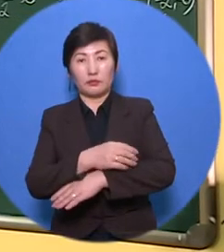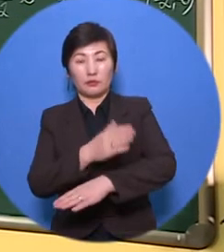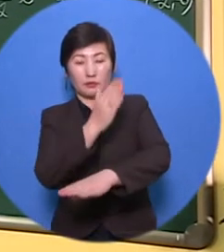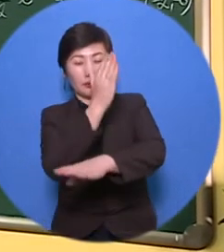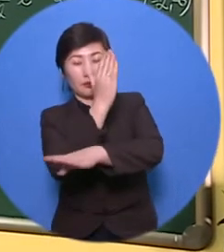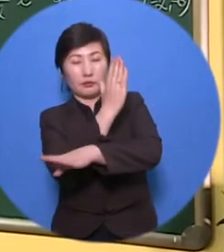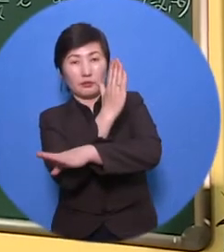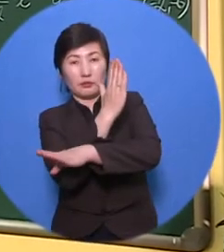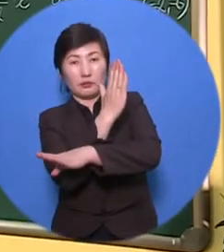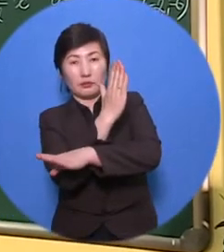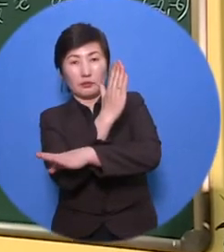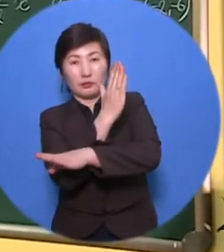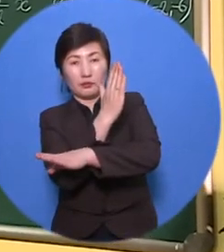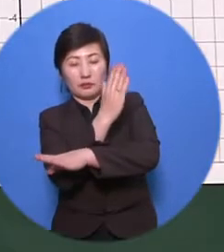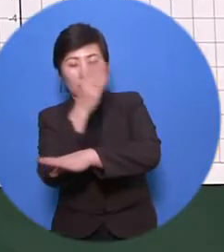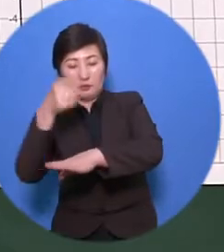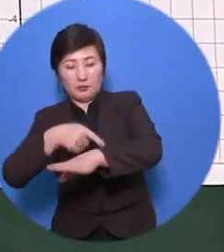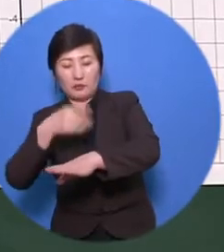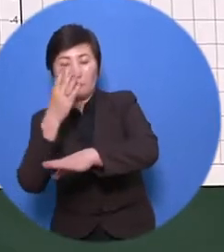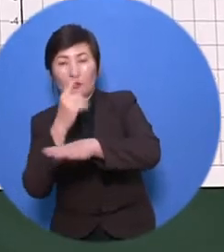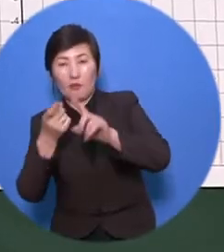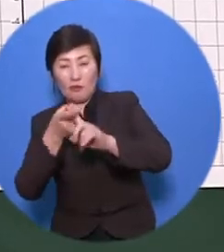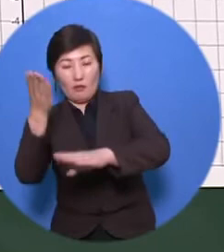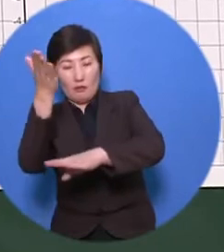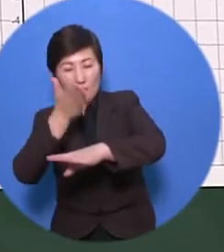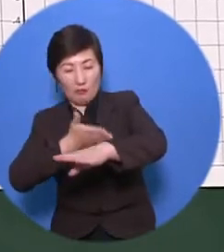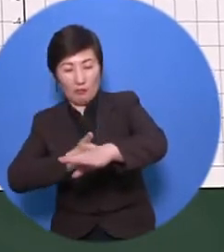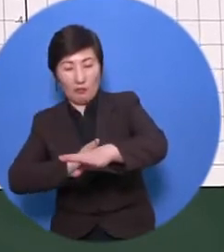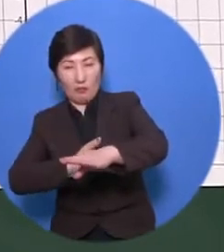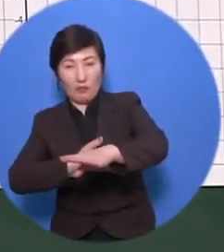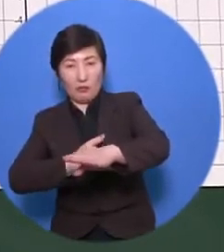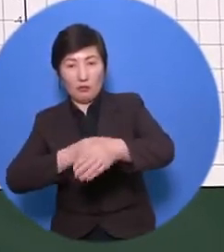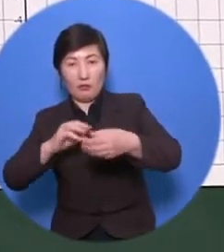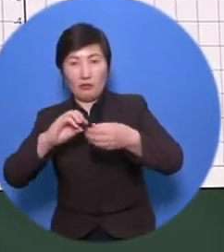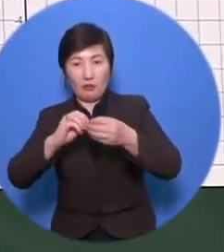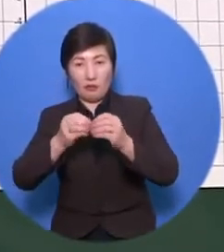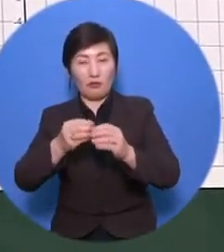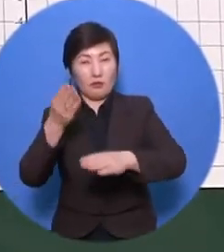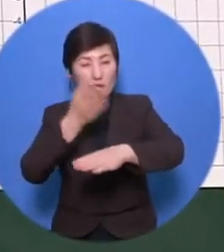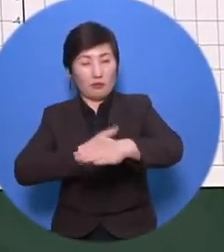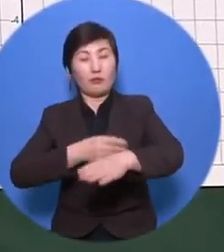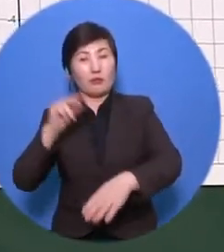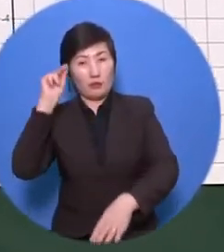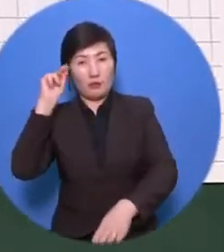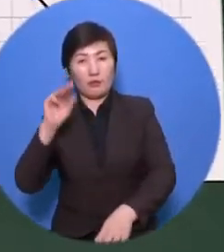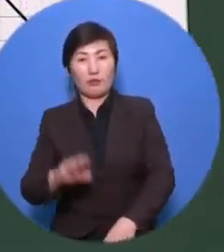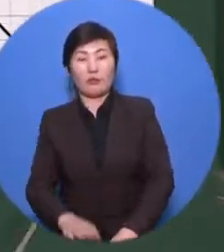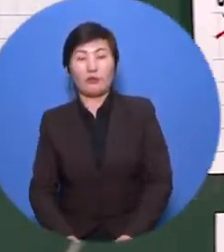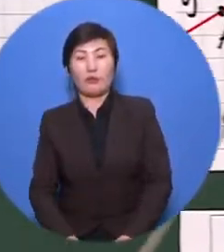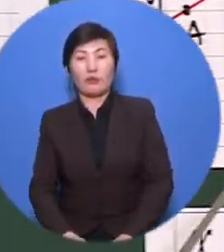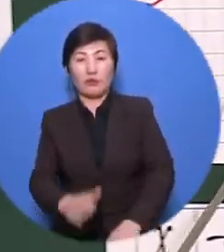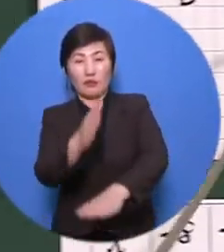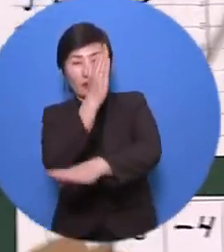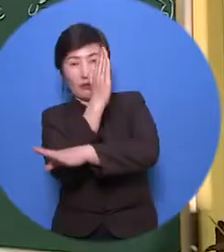тэгшинцэд координатын системийн ихийг дайрсан шулууны яг дүрсэл сурлаа. Мөн тэгшинцэгт